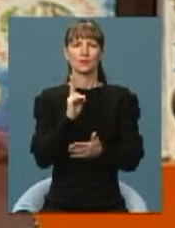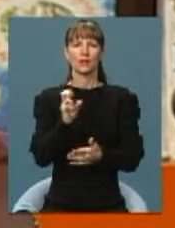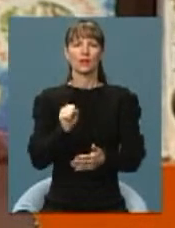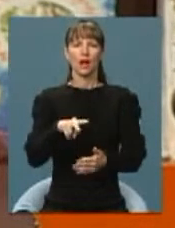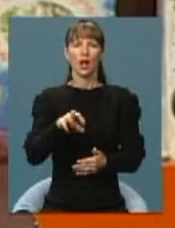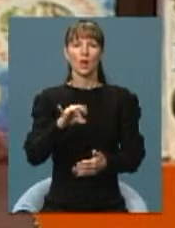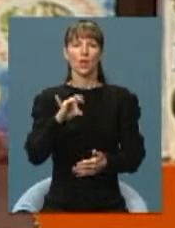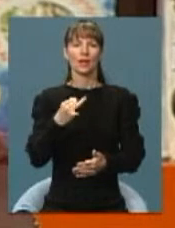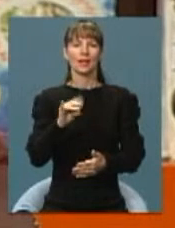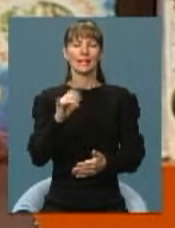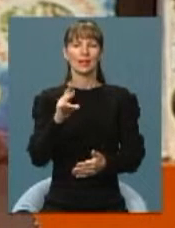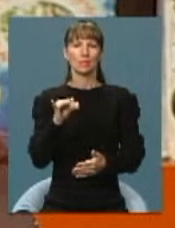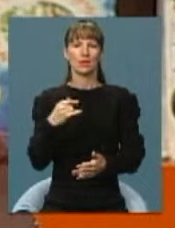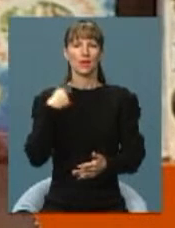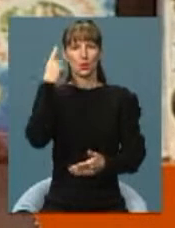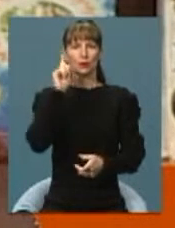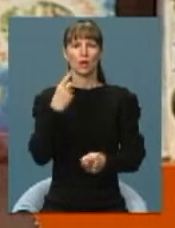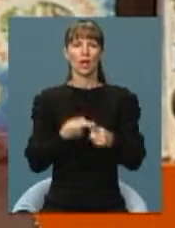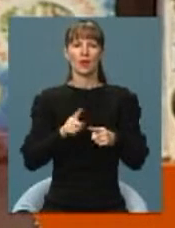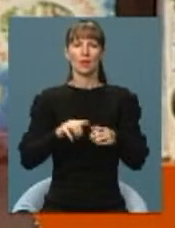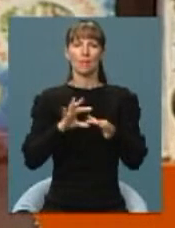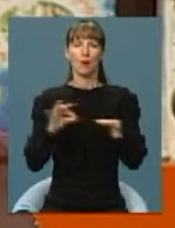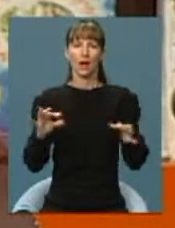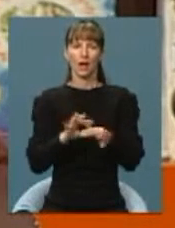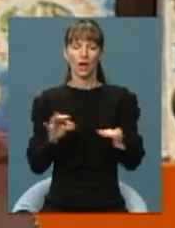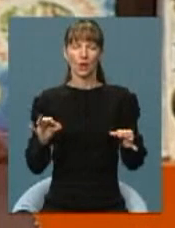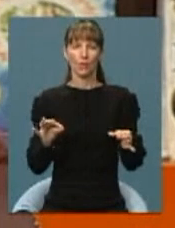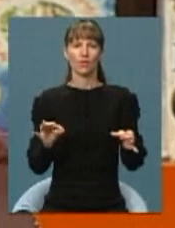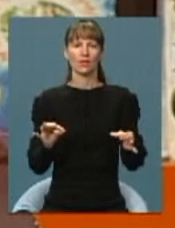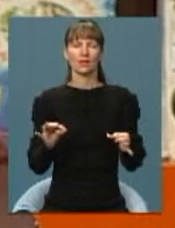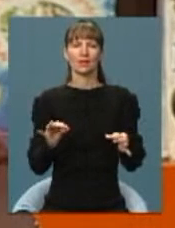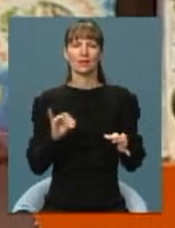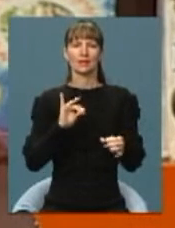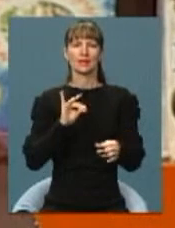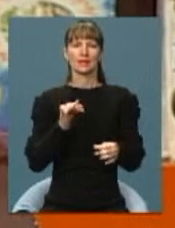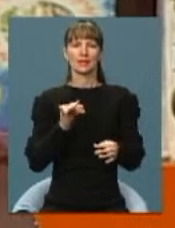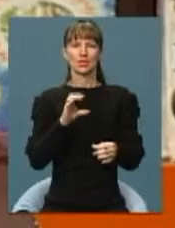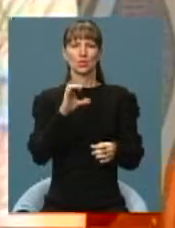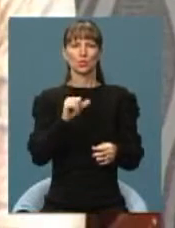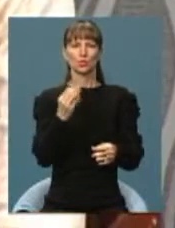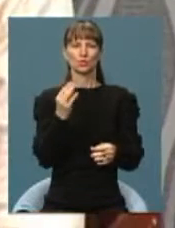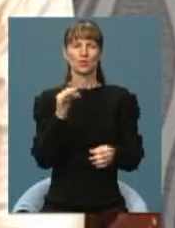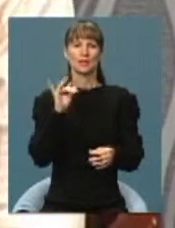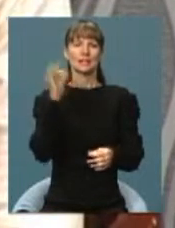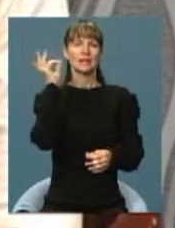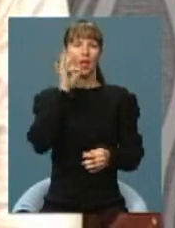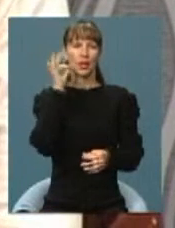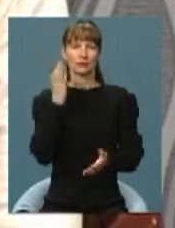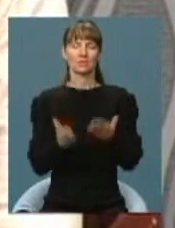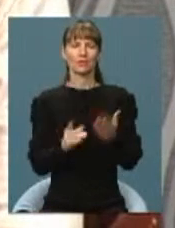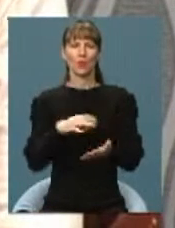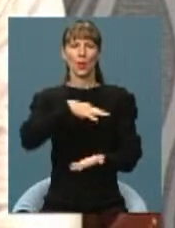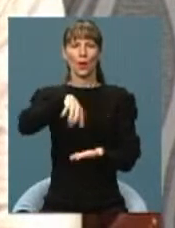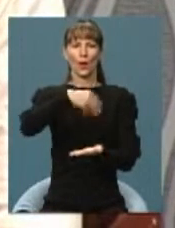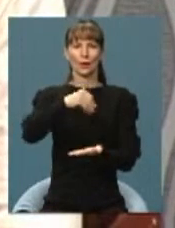що спагетті, макарони і суши. І солодощі, напевно, бо да.